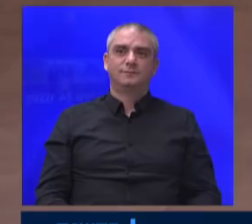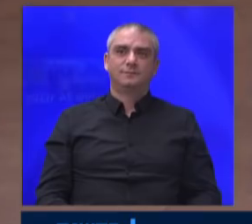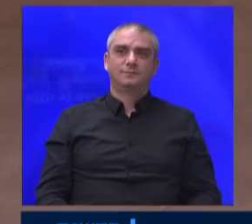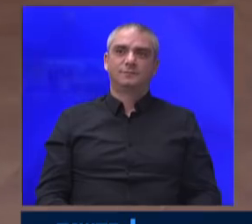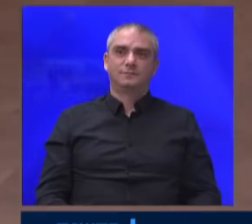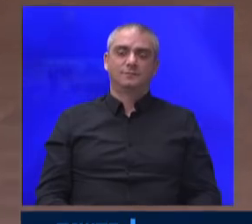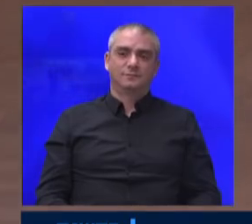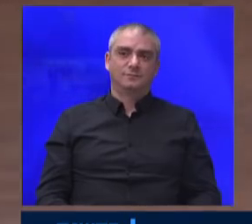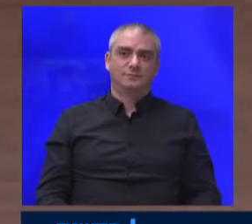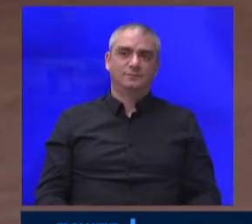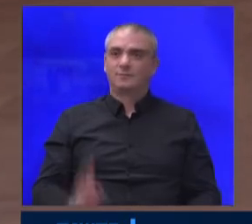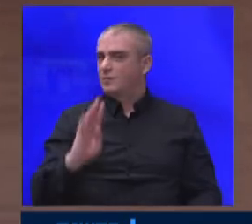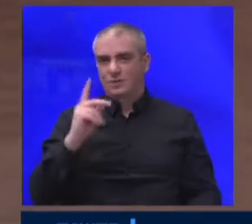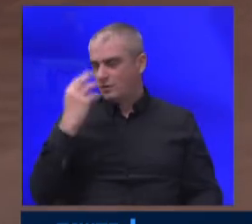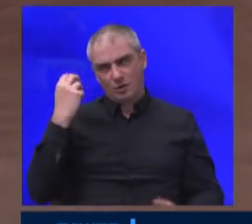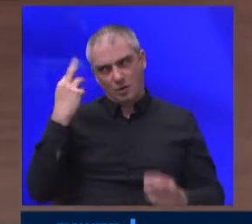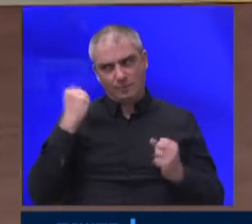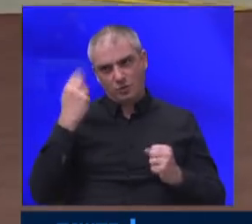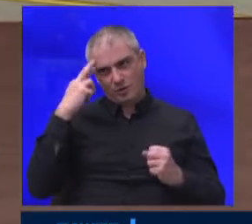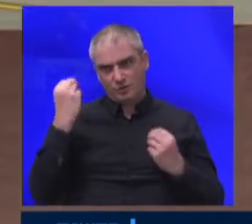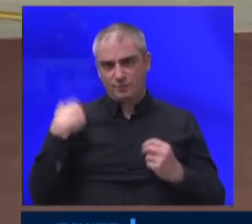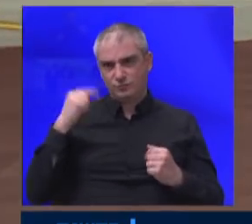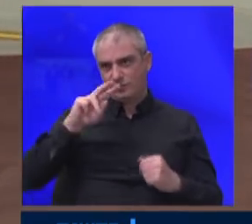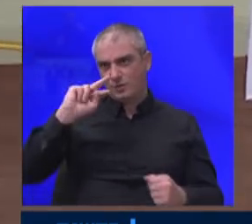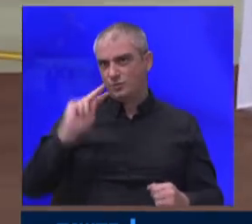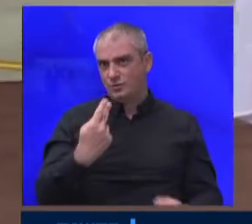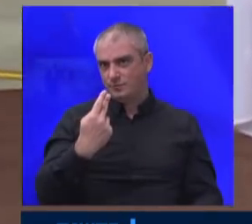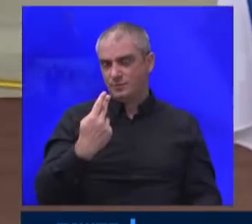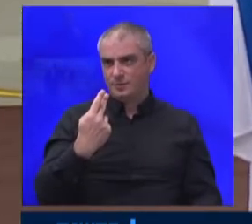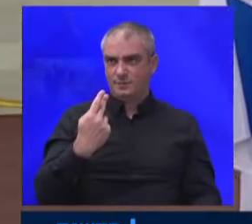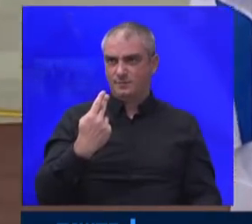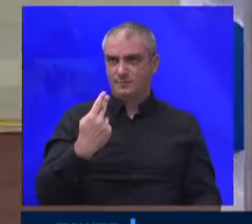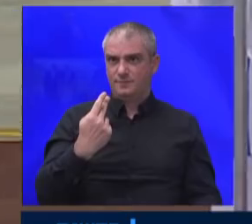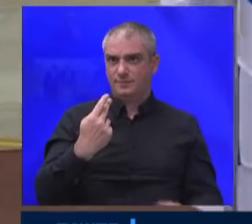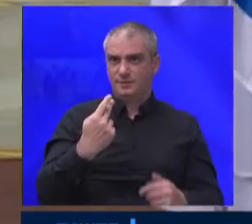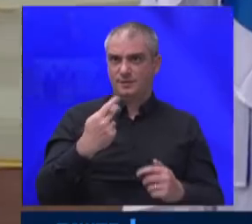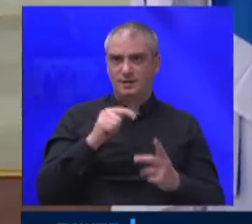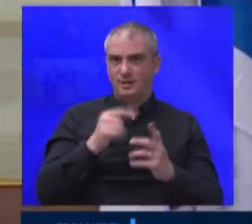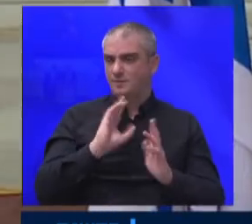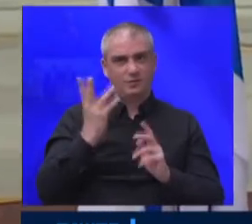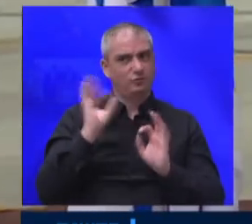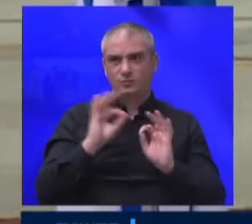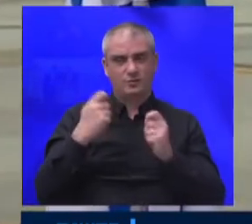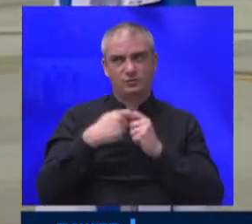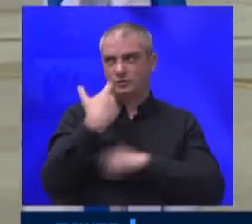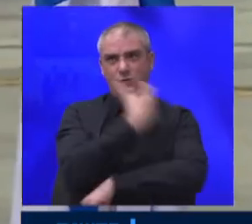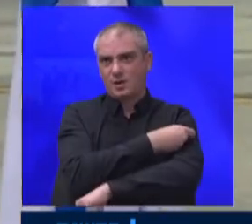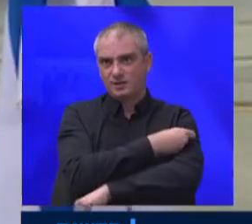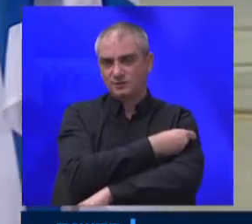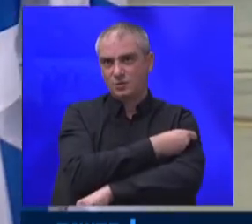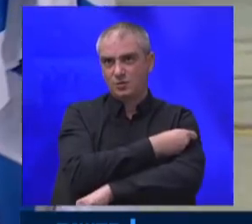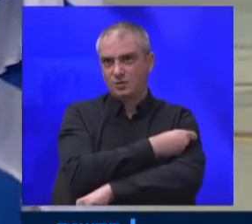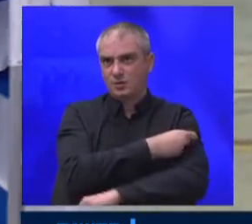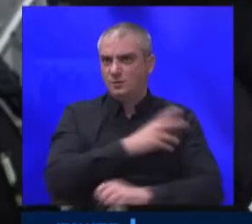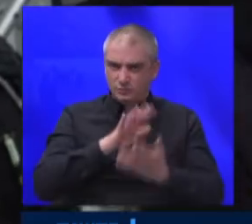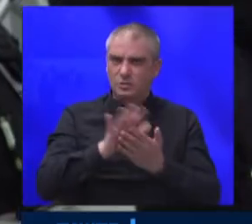ביבי, אני לא בטוח שזה רעיון טוב שבאנו עוד פעם. היום אין פה שום דבר שקשור לחיסון. זרום, זרום איתי, יולי,